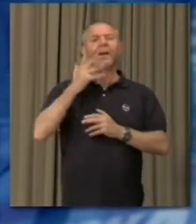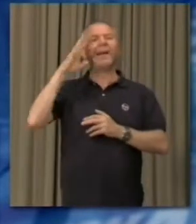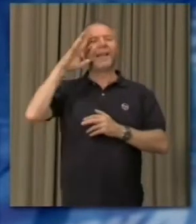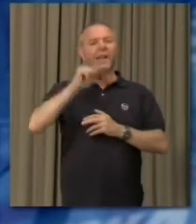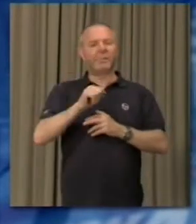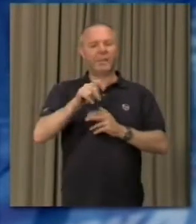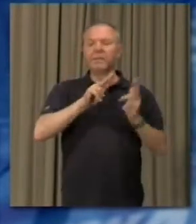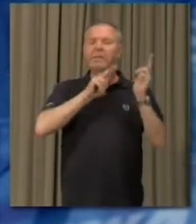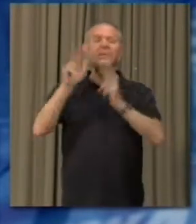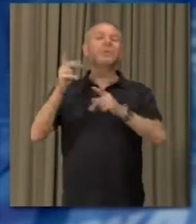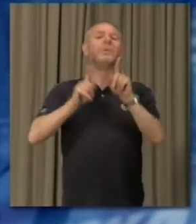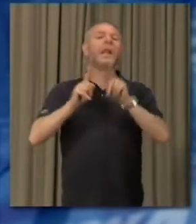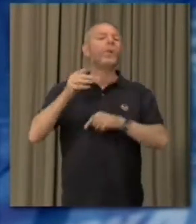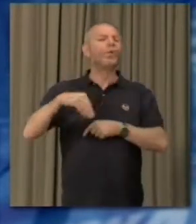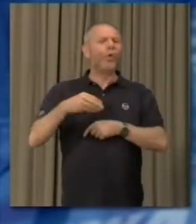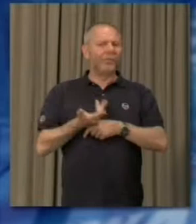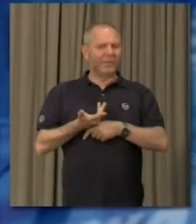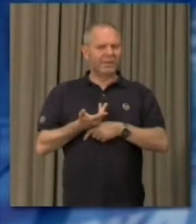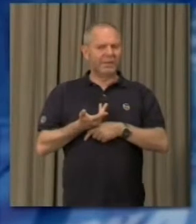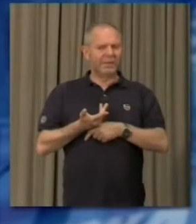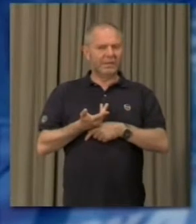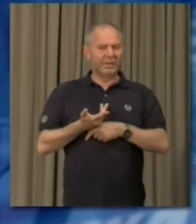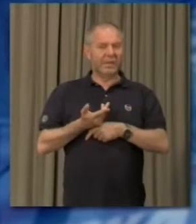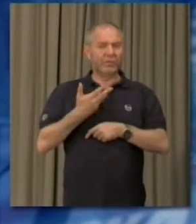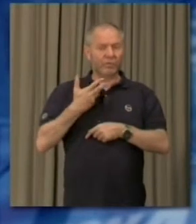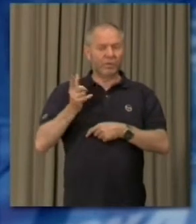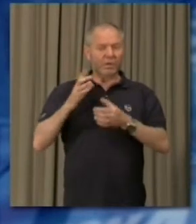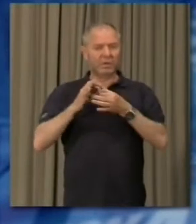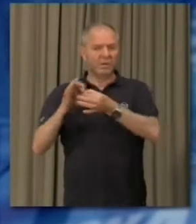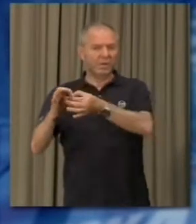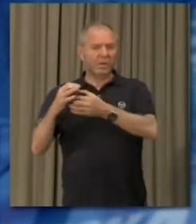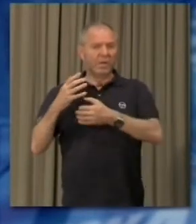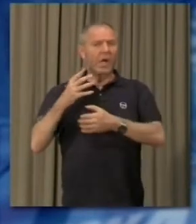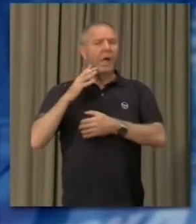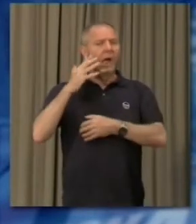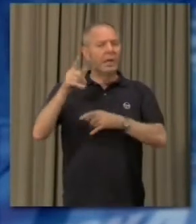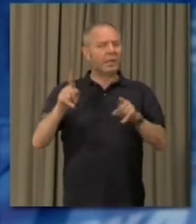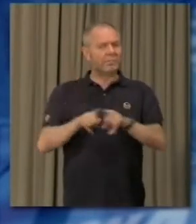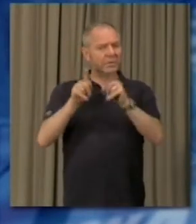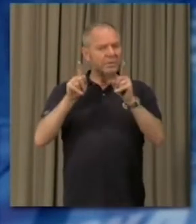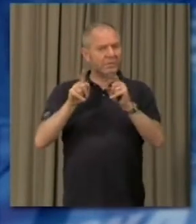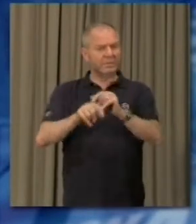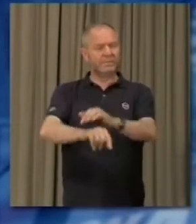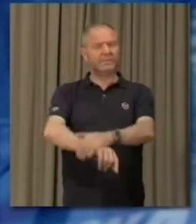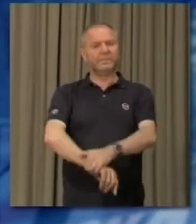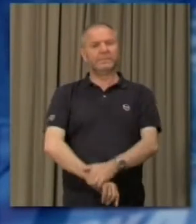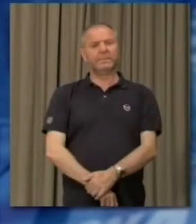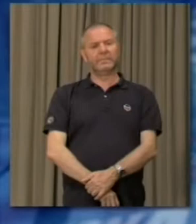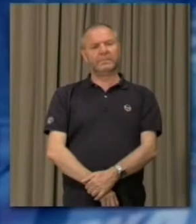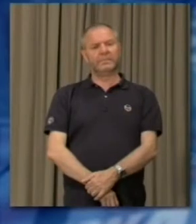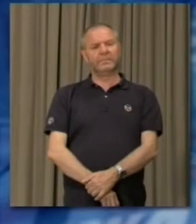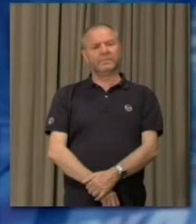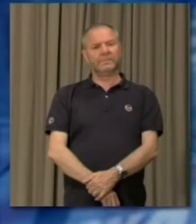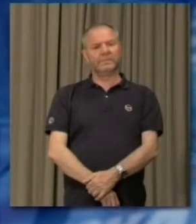accertare dove la sostanza stupefacente fosse diretta e valutare se esistano similitudini con altre operazioni del settore.